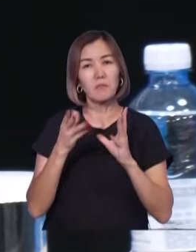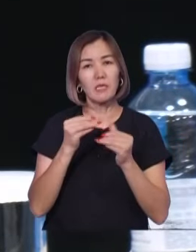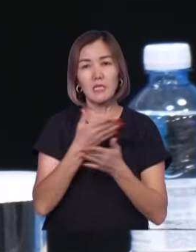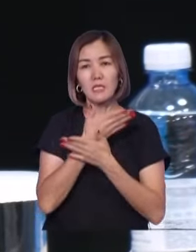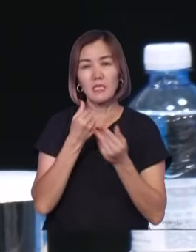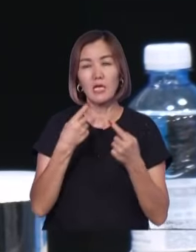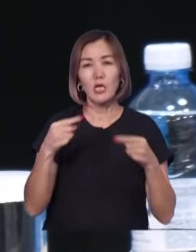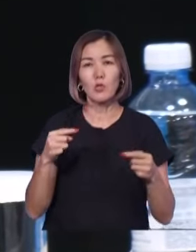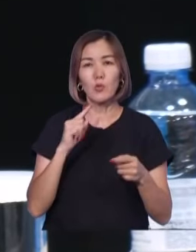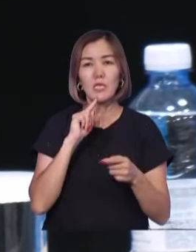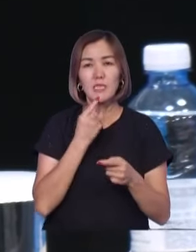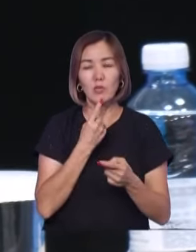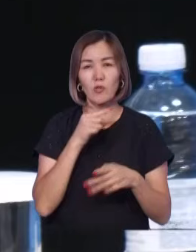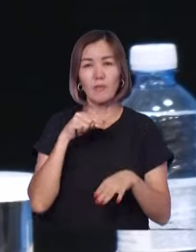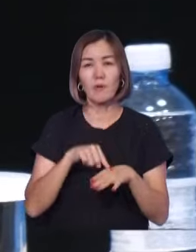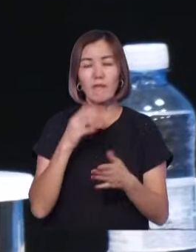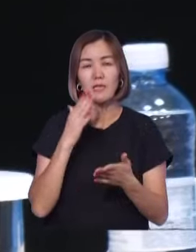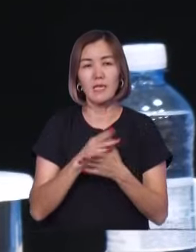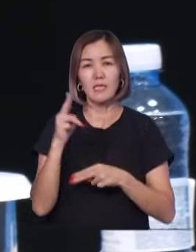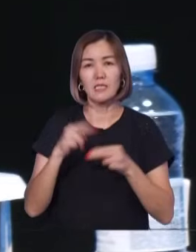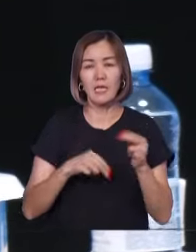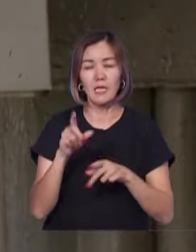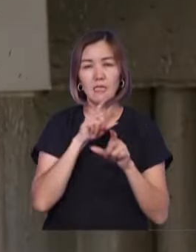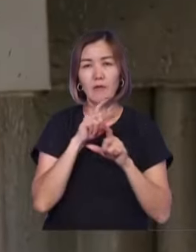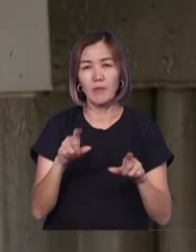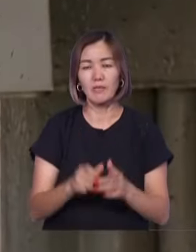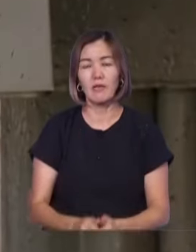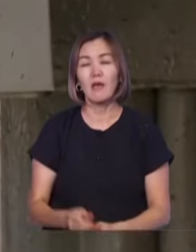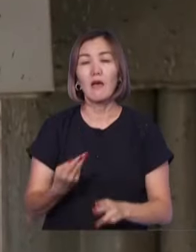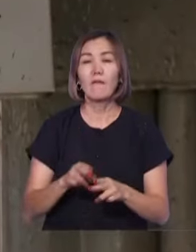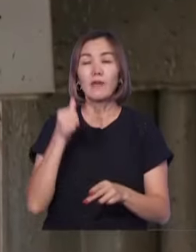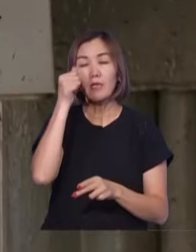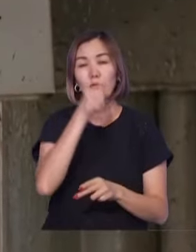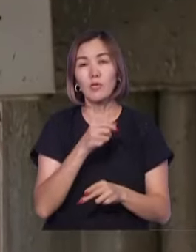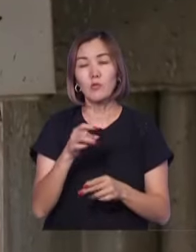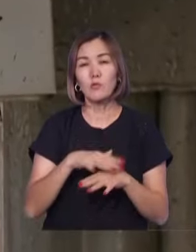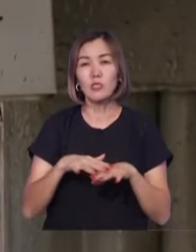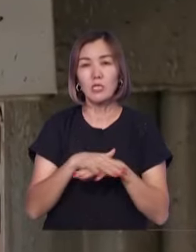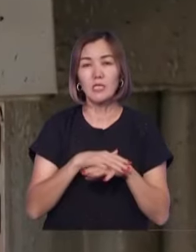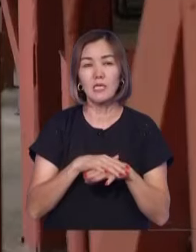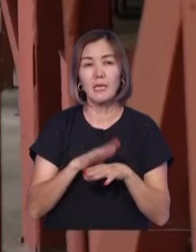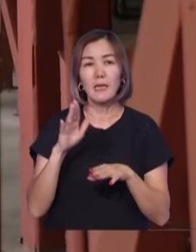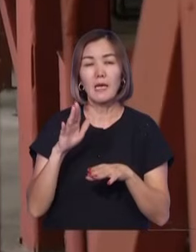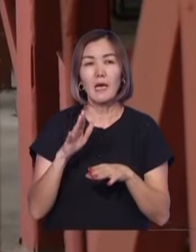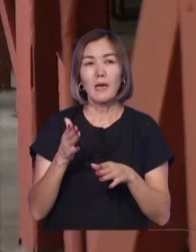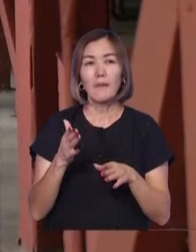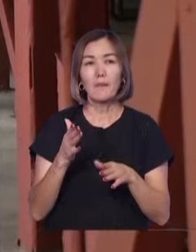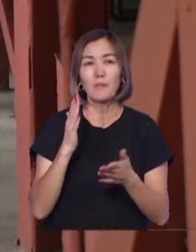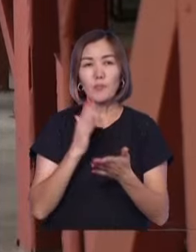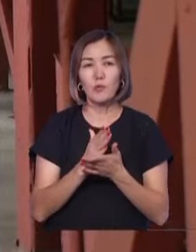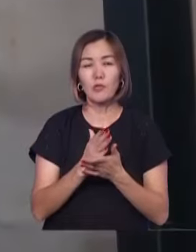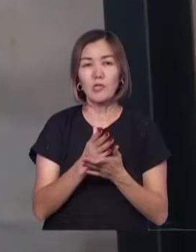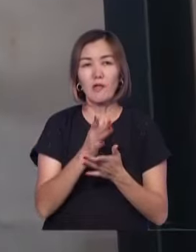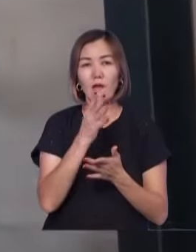другие затруднения повлияли на ход строительства объектов в этом году жители региона не останутся без тепла и горячей воды для